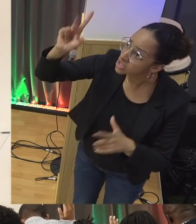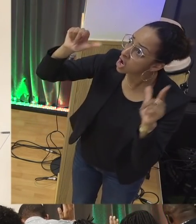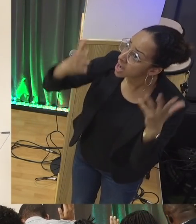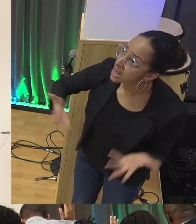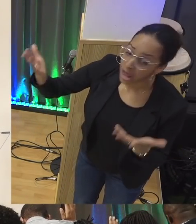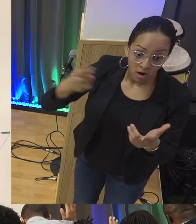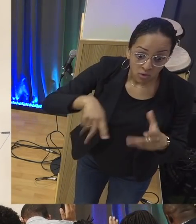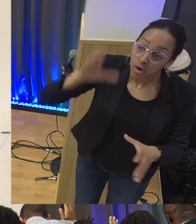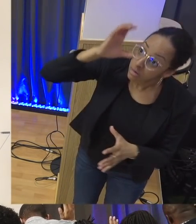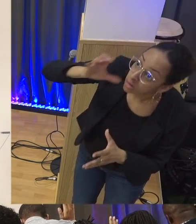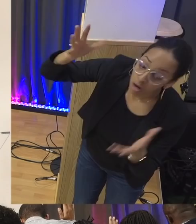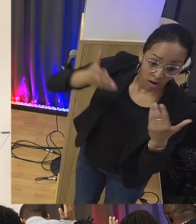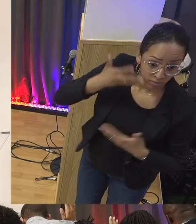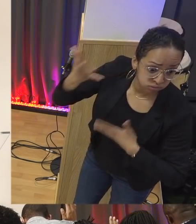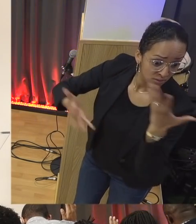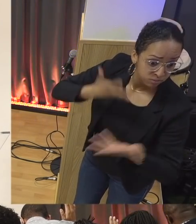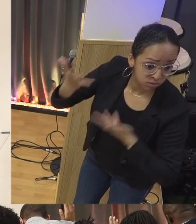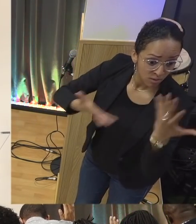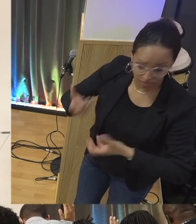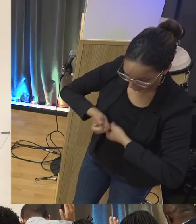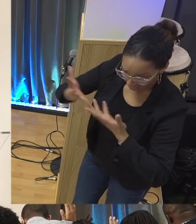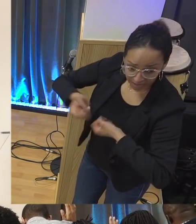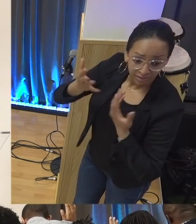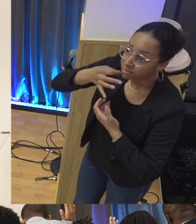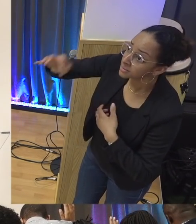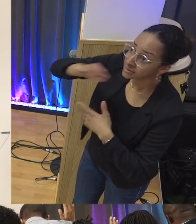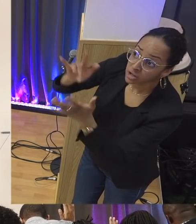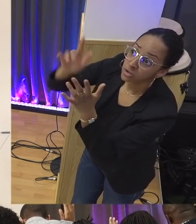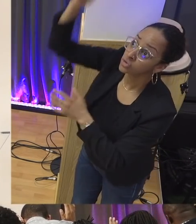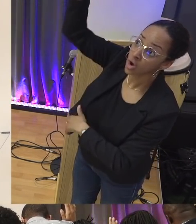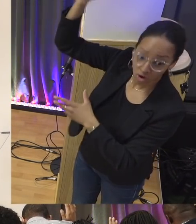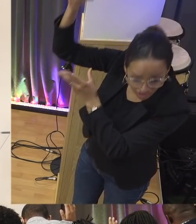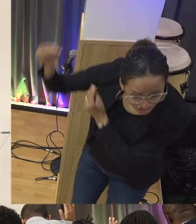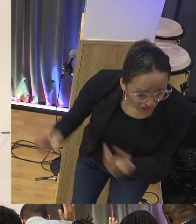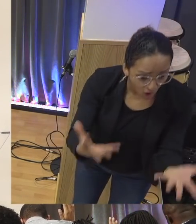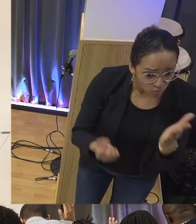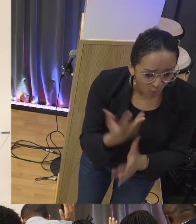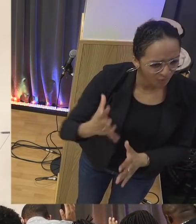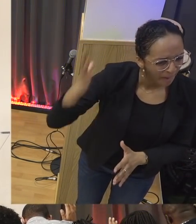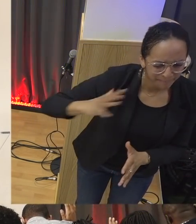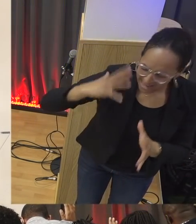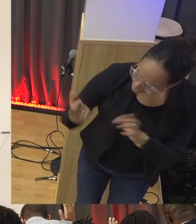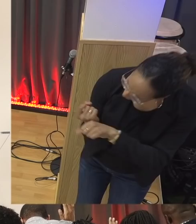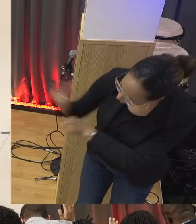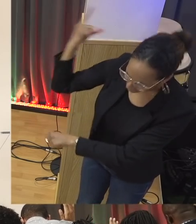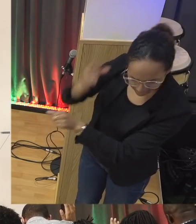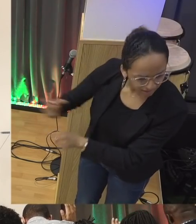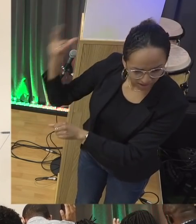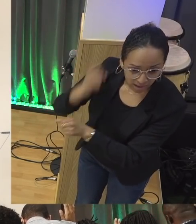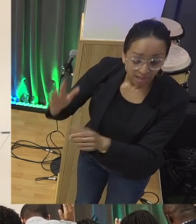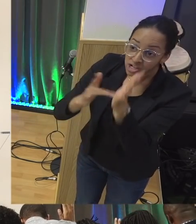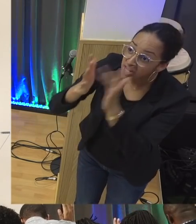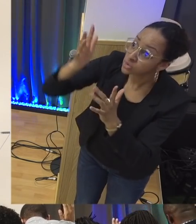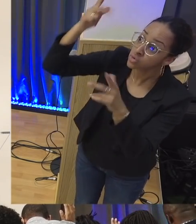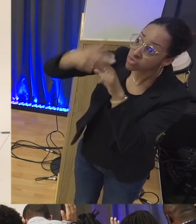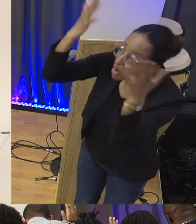la remplira. Il te donnera son feu, sa capacité. Il rafraîchira toutes les choses choses du passé que tu as entendues. Dans le nom de Jésus, je les brise au